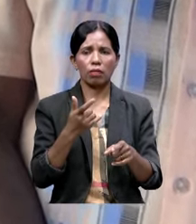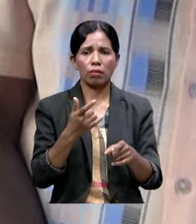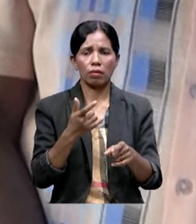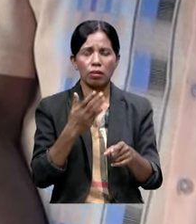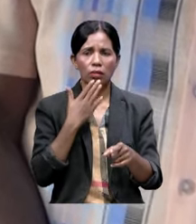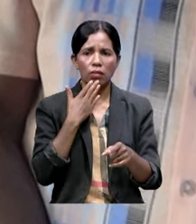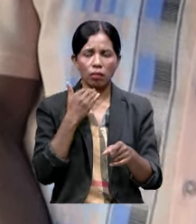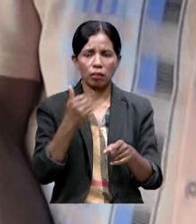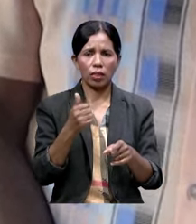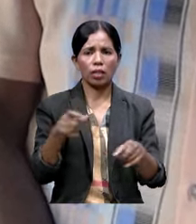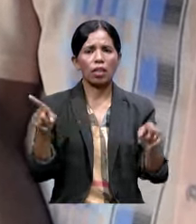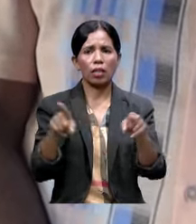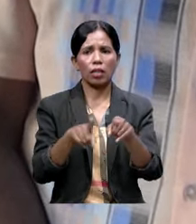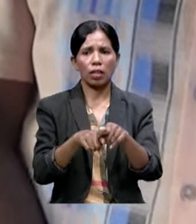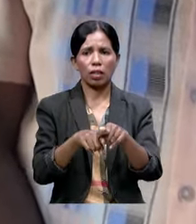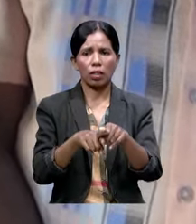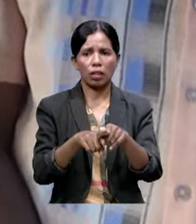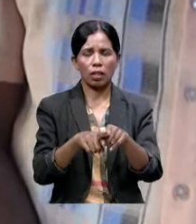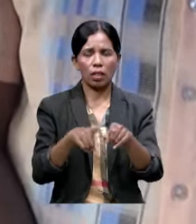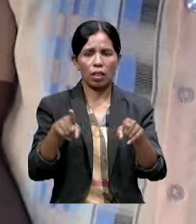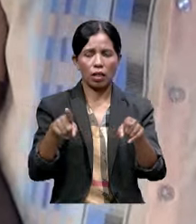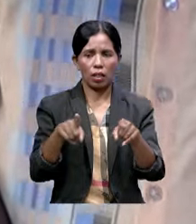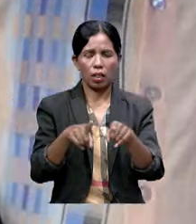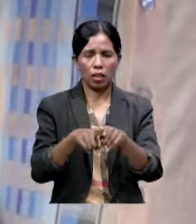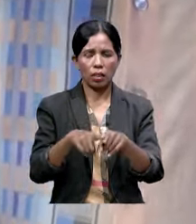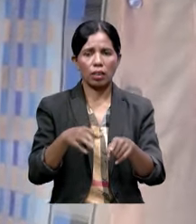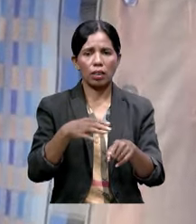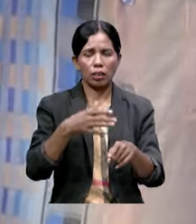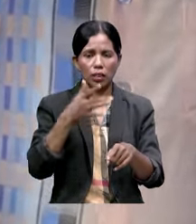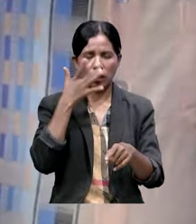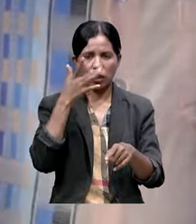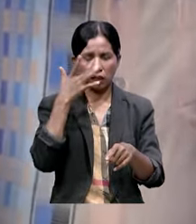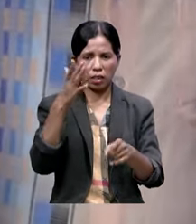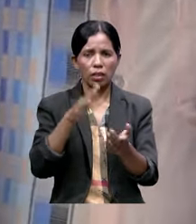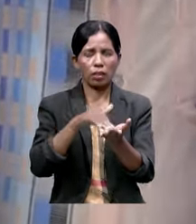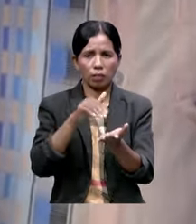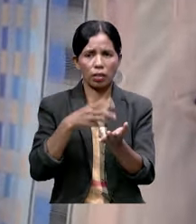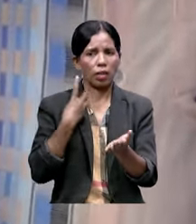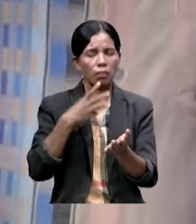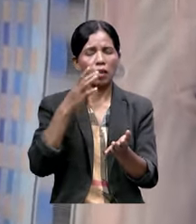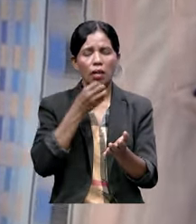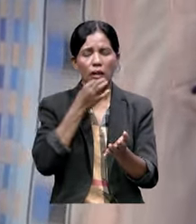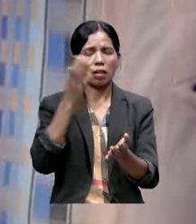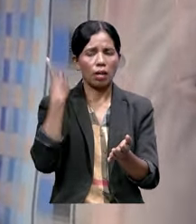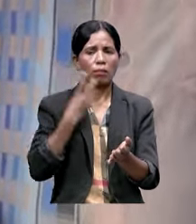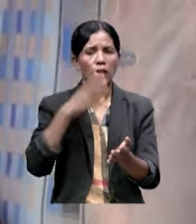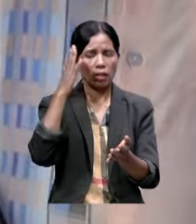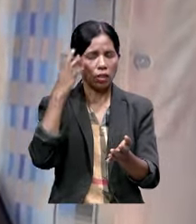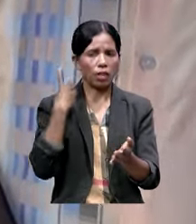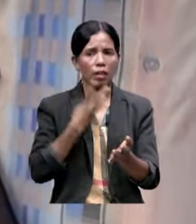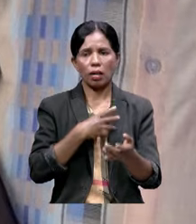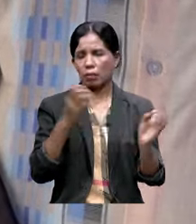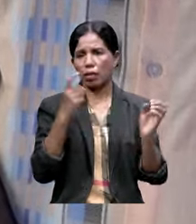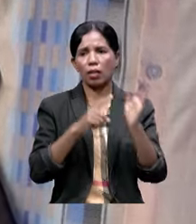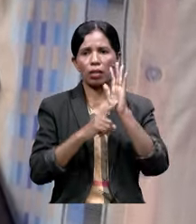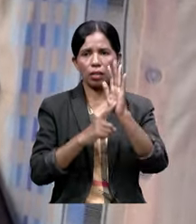sabor ne ne hanesang sunlight is sunlight entang mesti ami hate ne ami hang ami sente mai be ami la hate ne